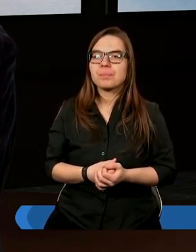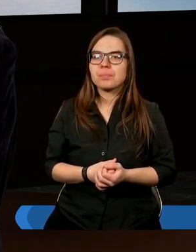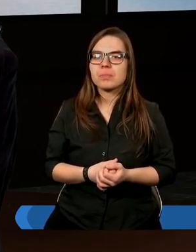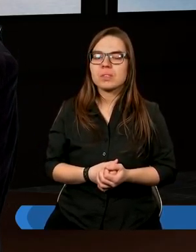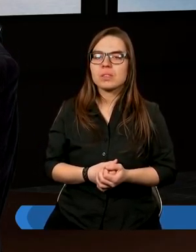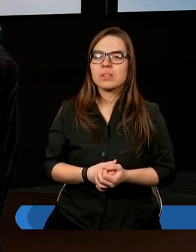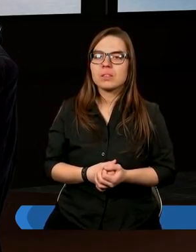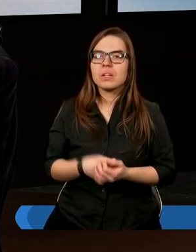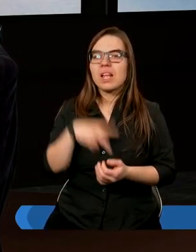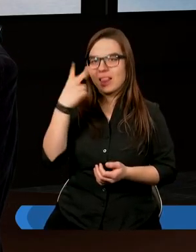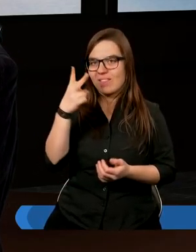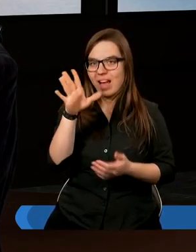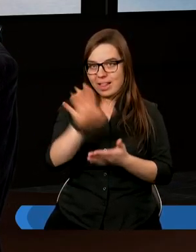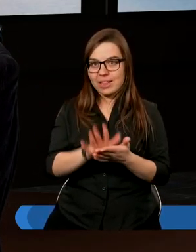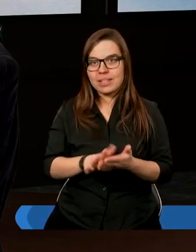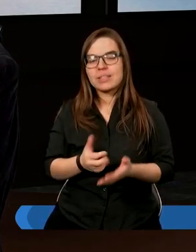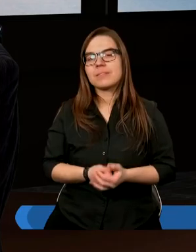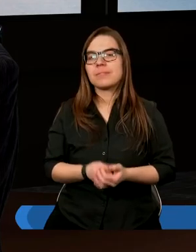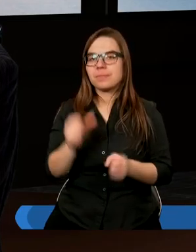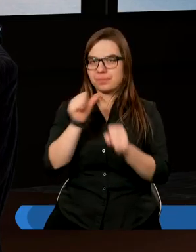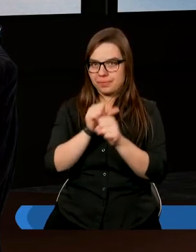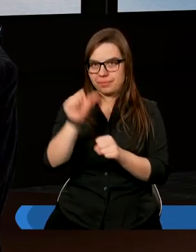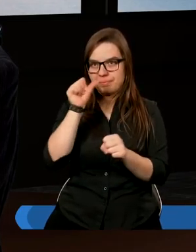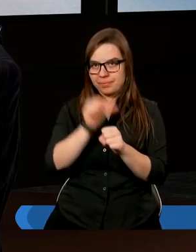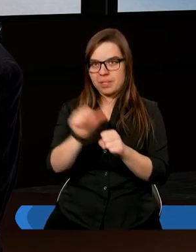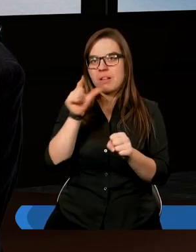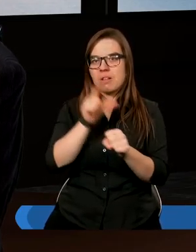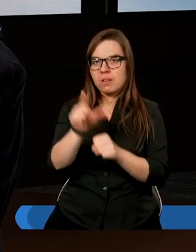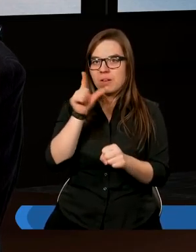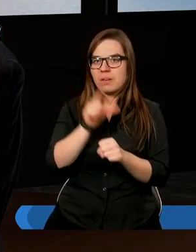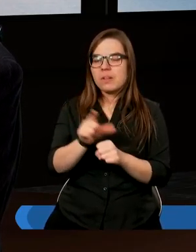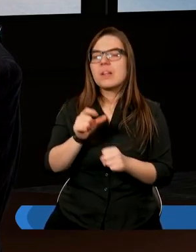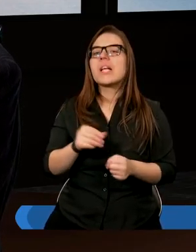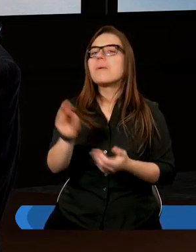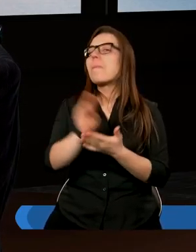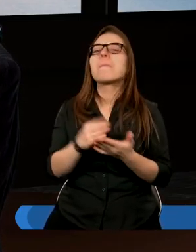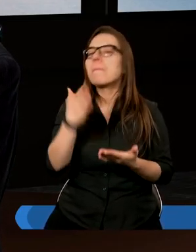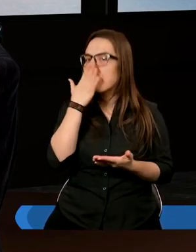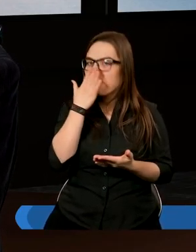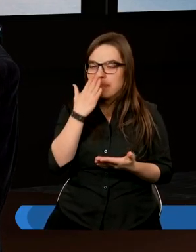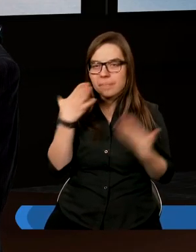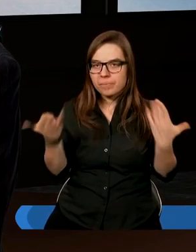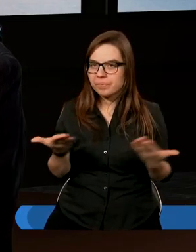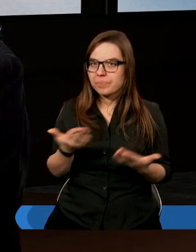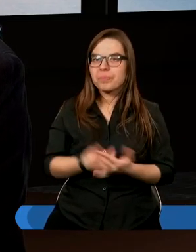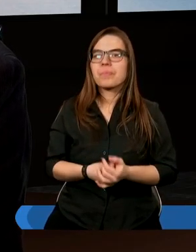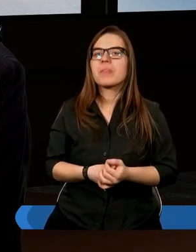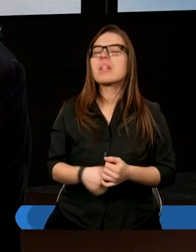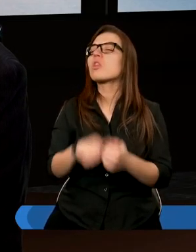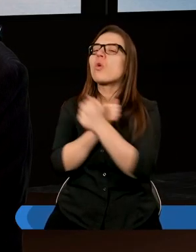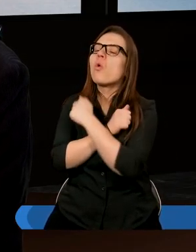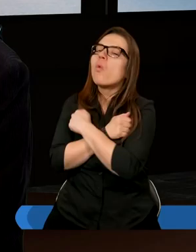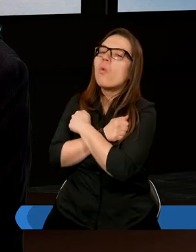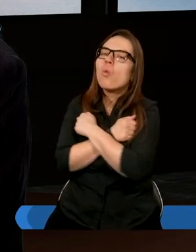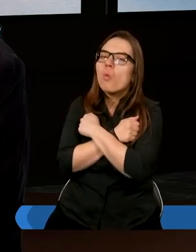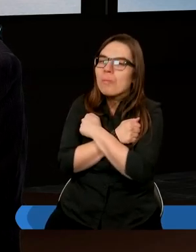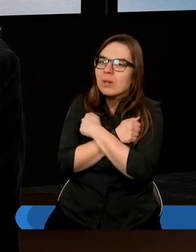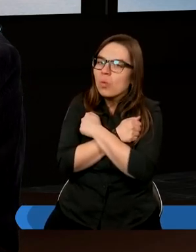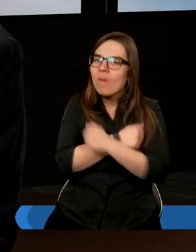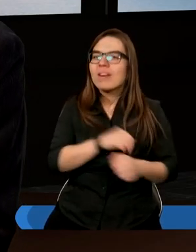dwa teksty, jedenasty i dwunasty, napisał tak. Umiłowani,